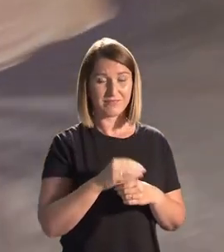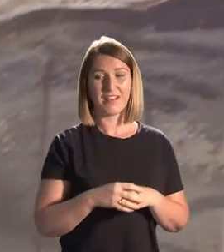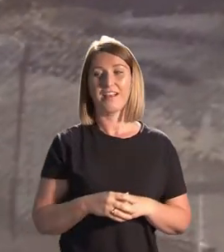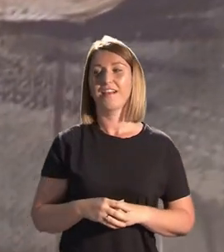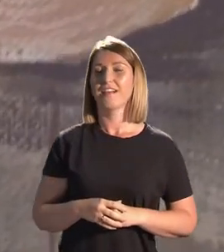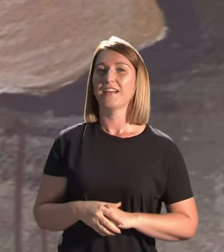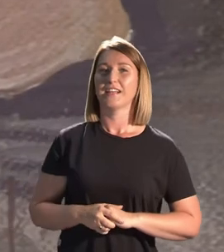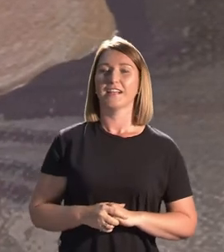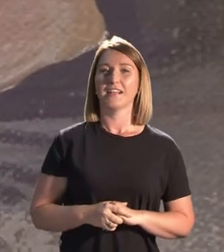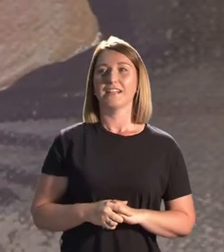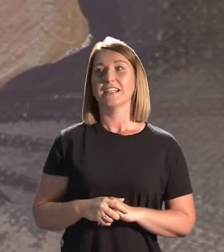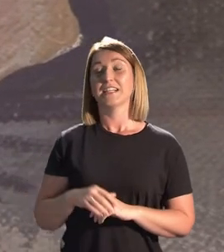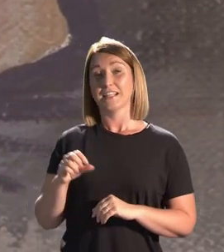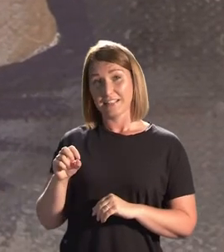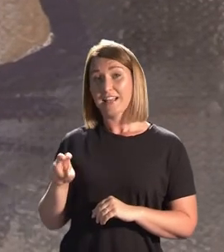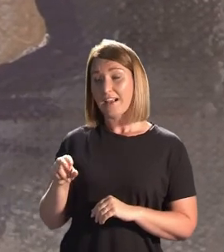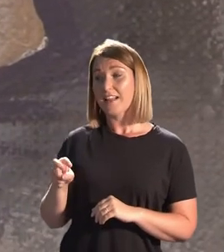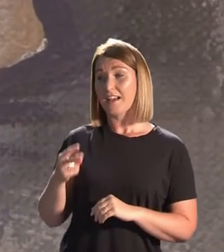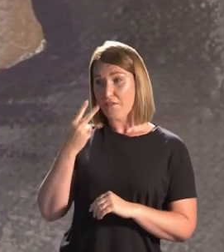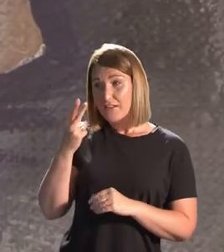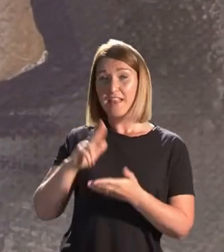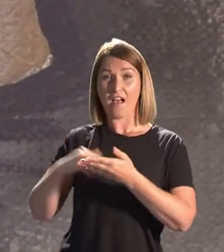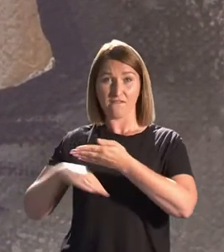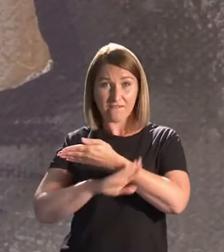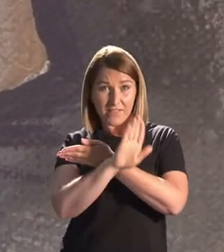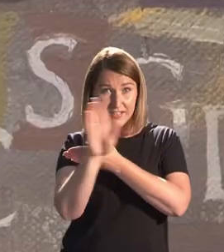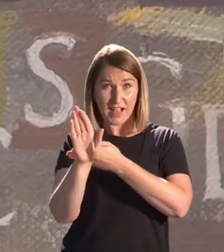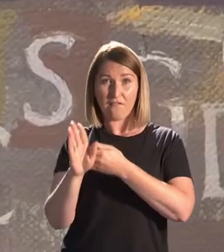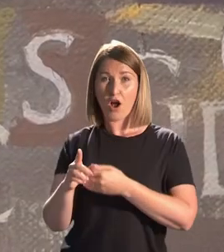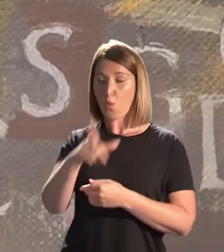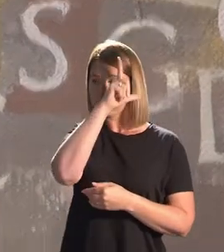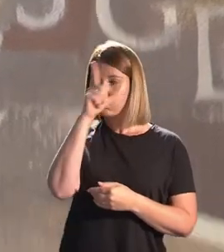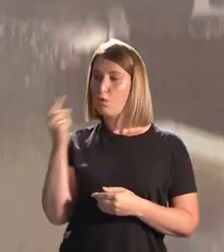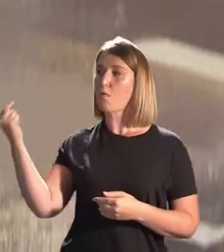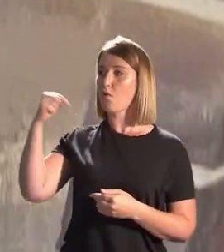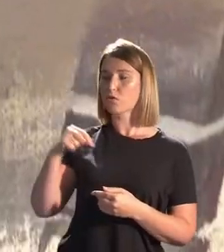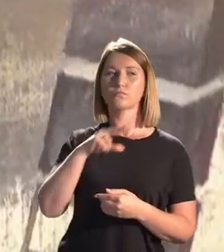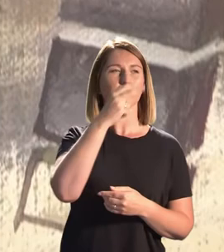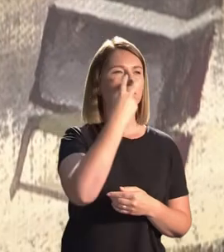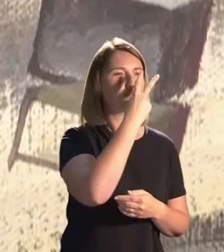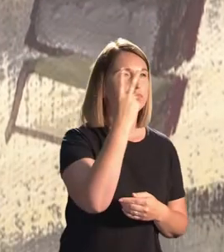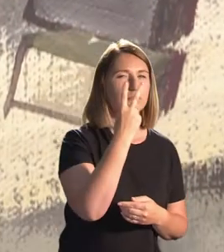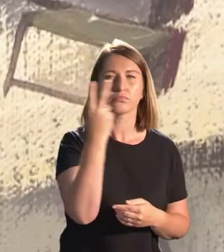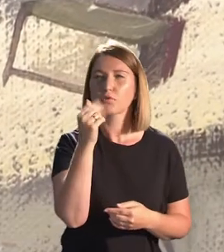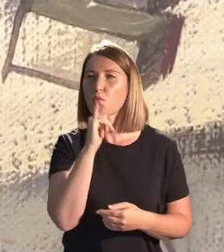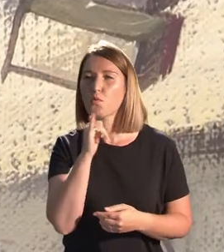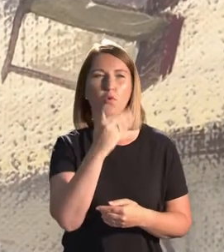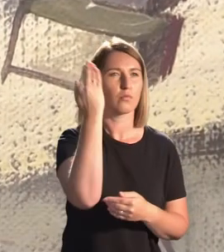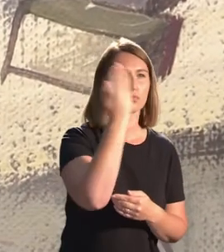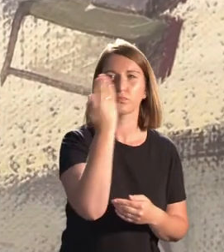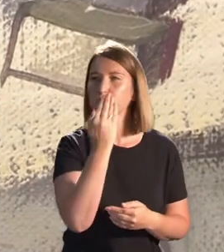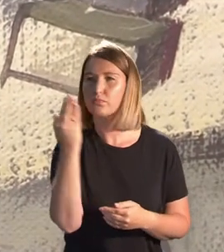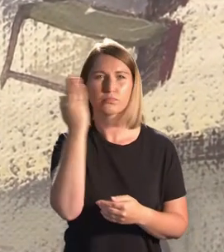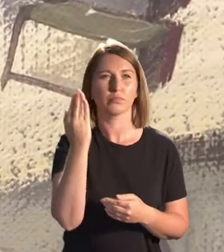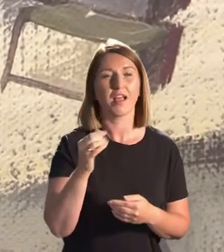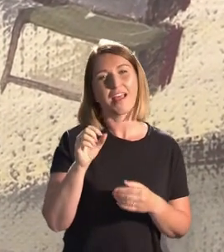czy przypadek rządzi? Niektórzy właśnie zauważyłem na wystawie, że próbują coś tam wyczytać. No coś tam